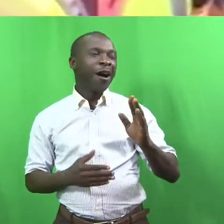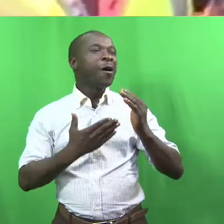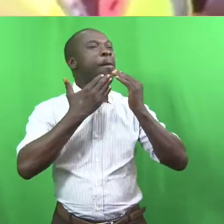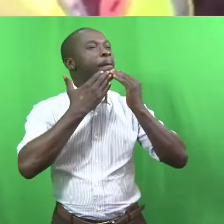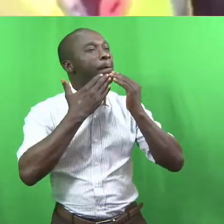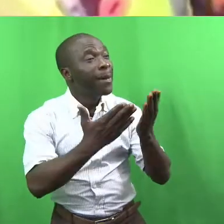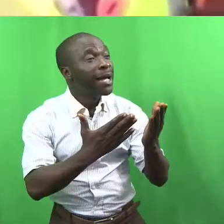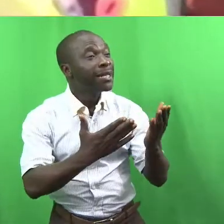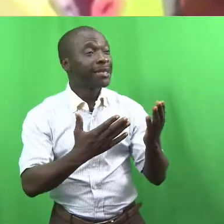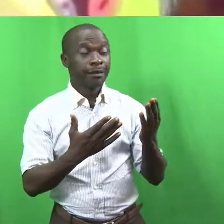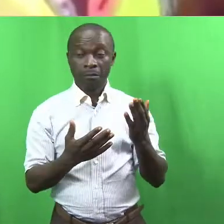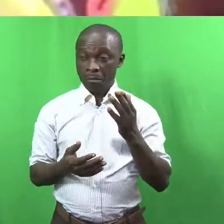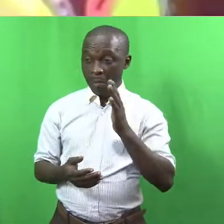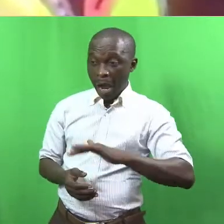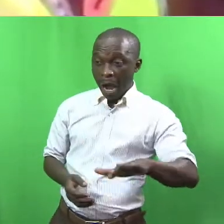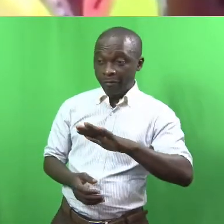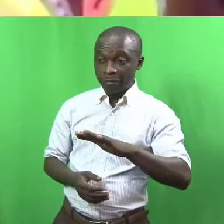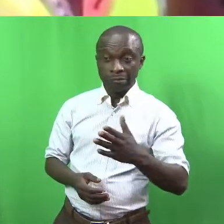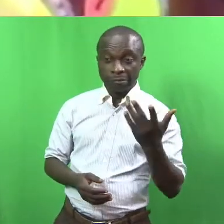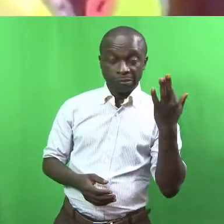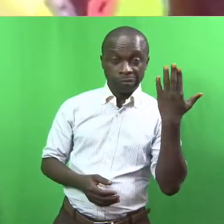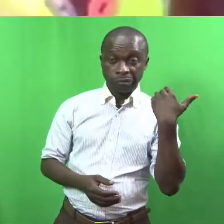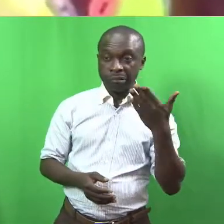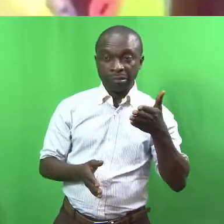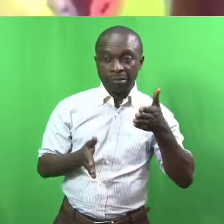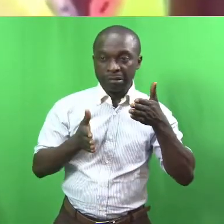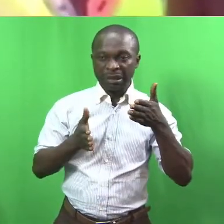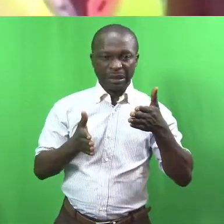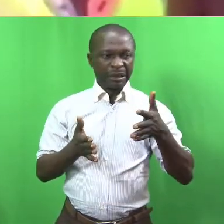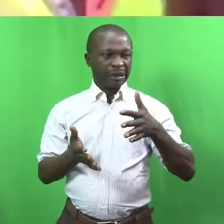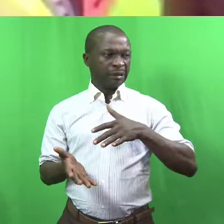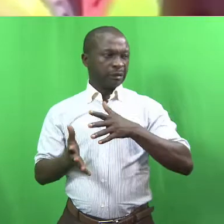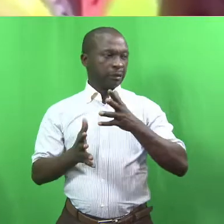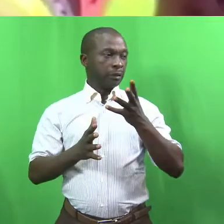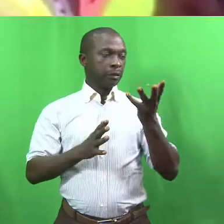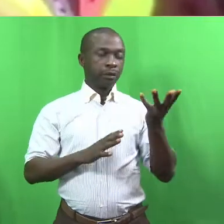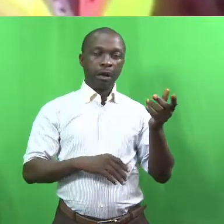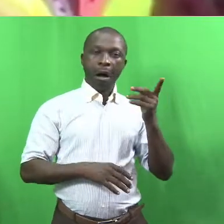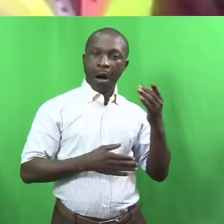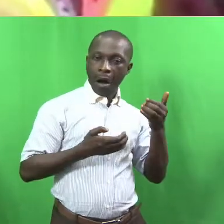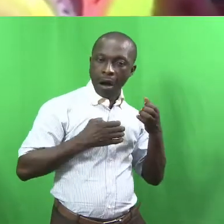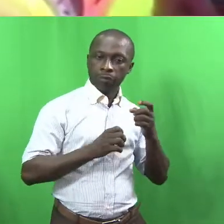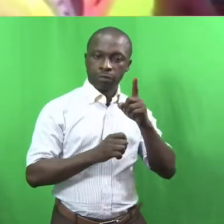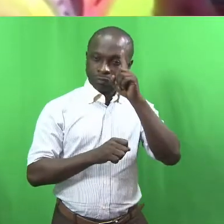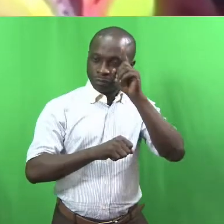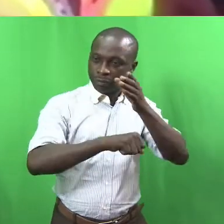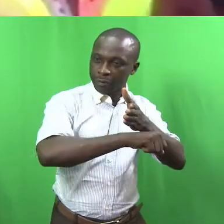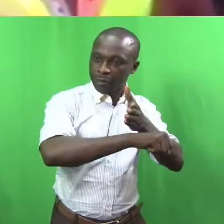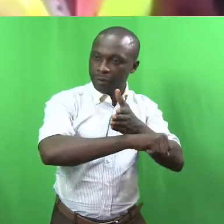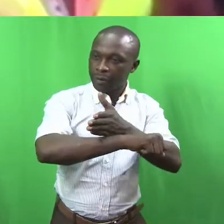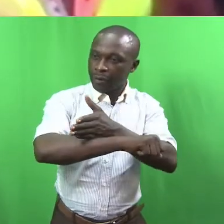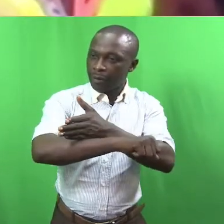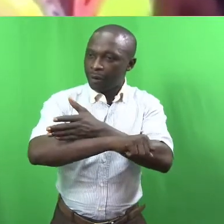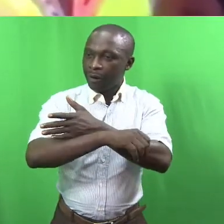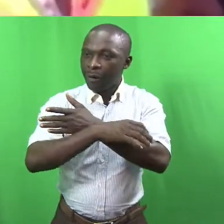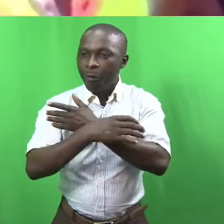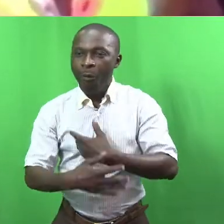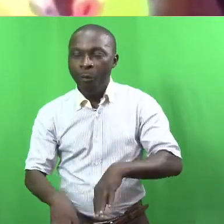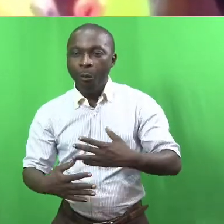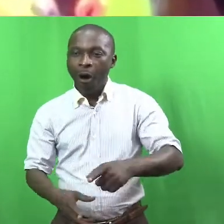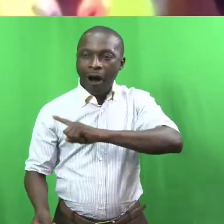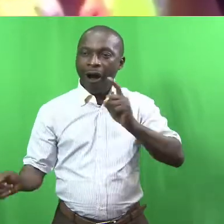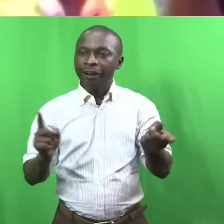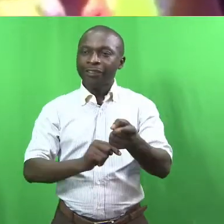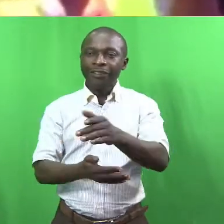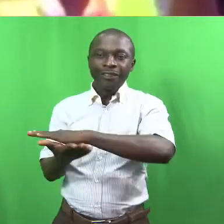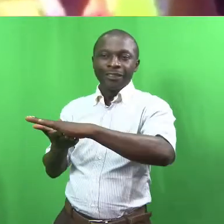route. Parce que cette route ne méritait pas l'avenue Chantal, mais maman est en train de faire son travail. Elle veut mettre